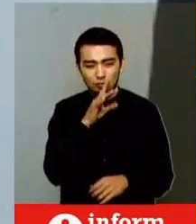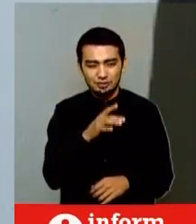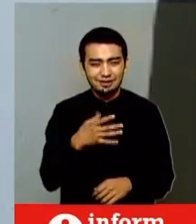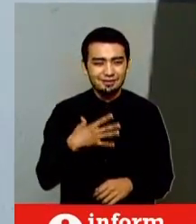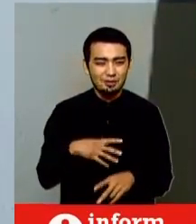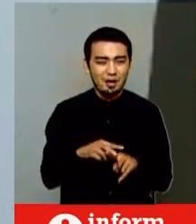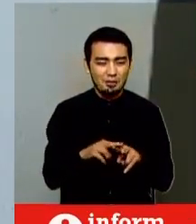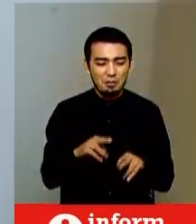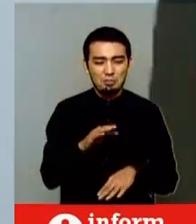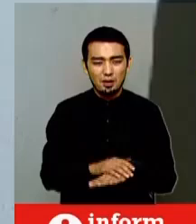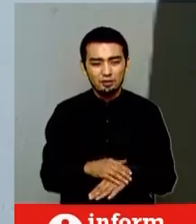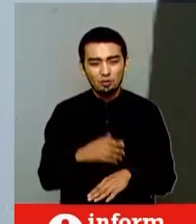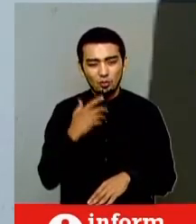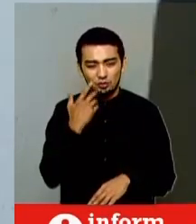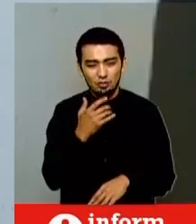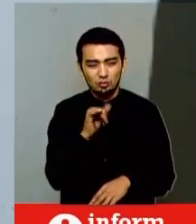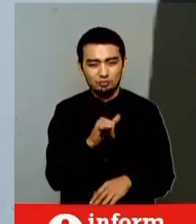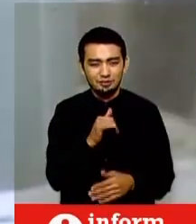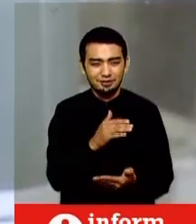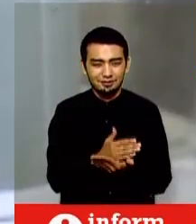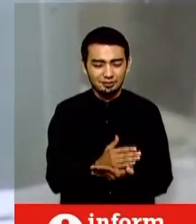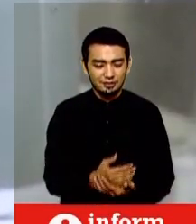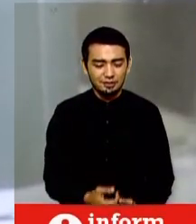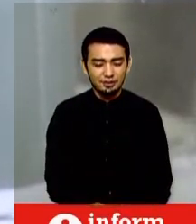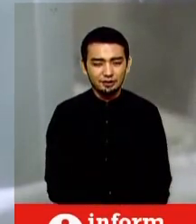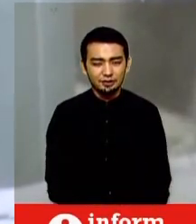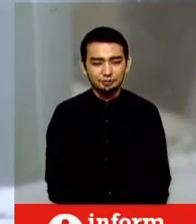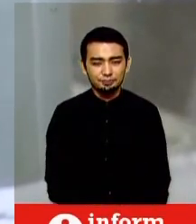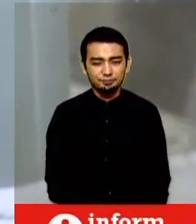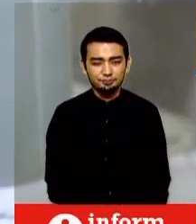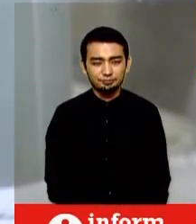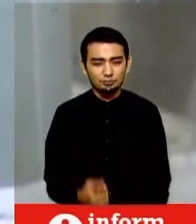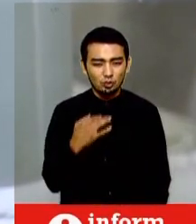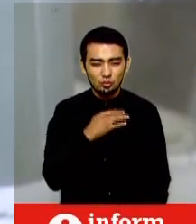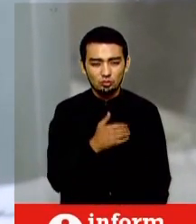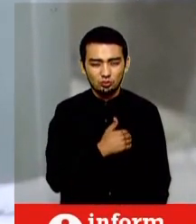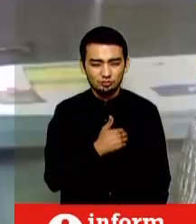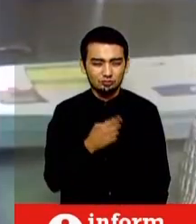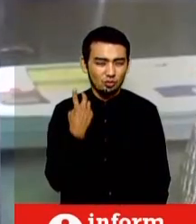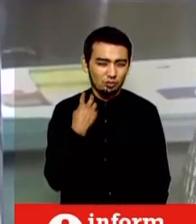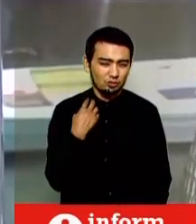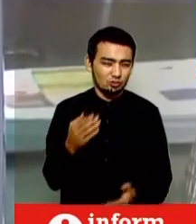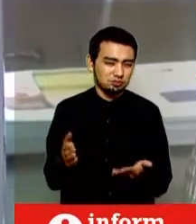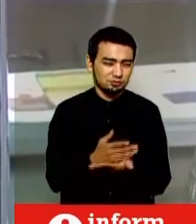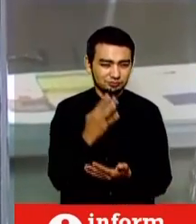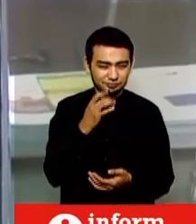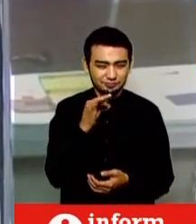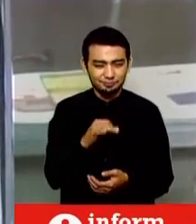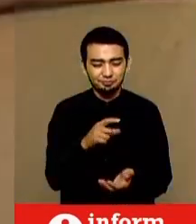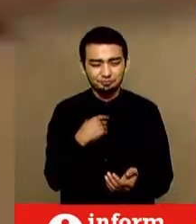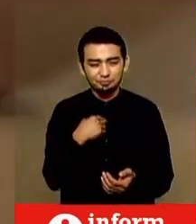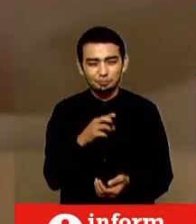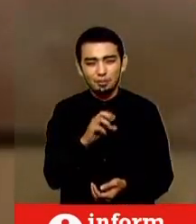быть ответственным банком, когда у тебя так и так все замечательно? Многие желающие избавиться от долгов посредством процедуры